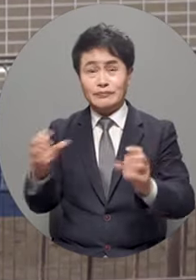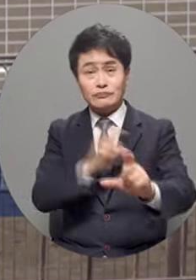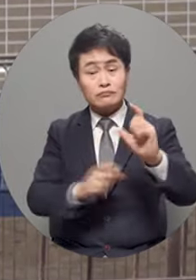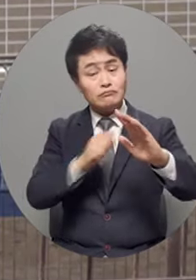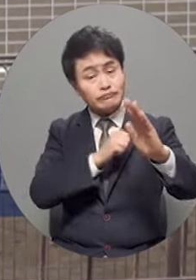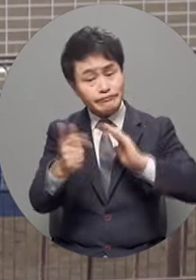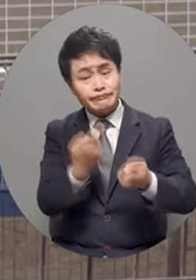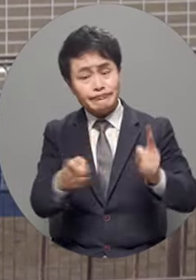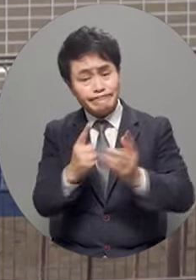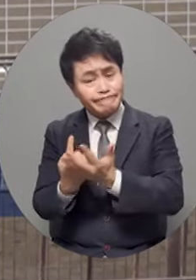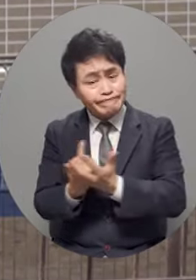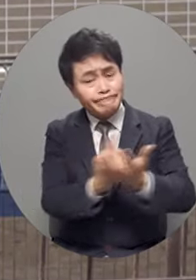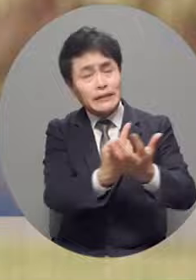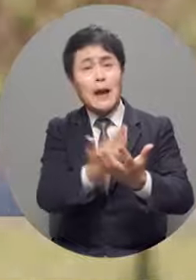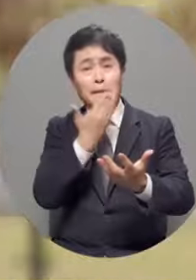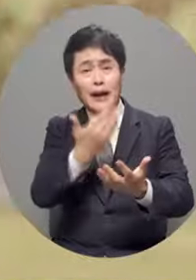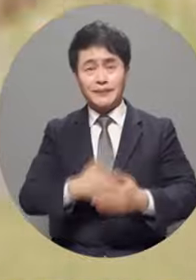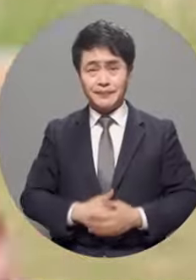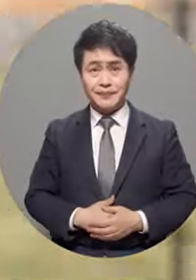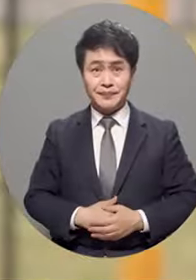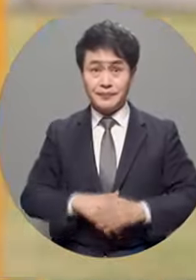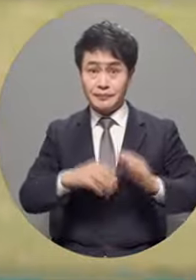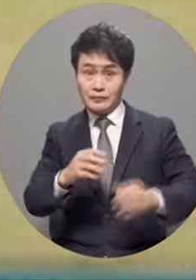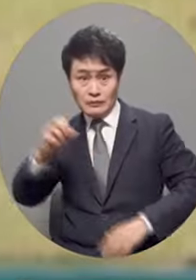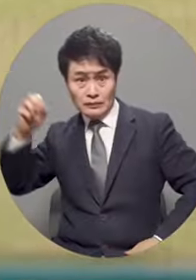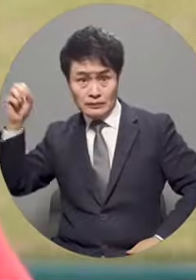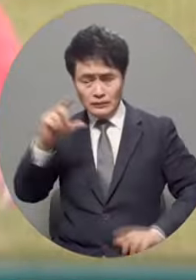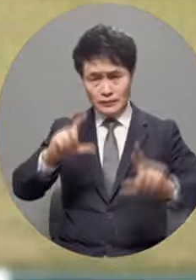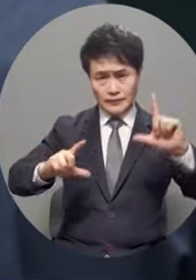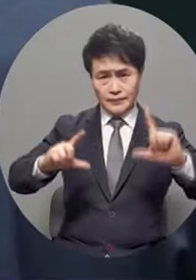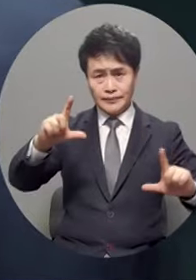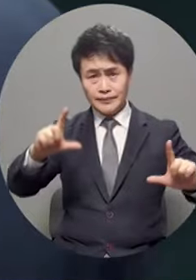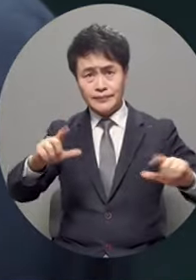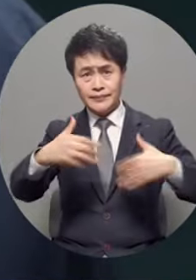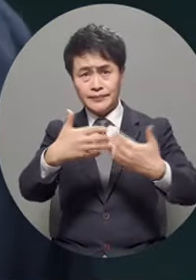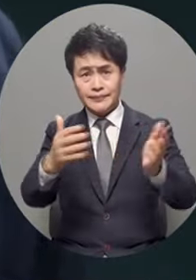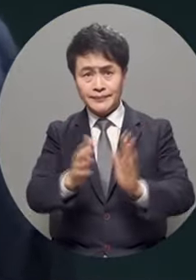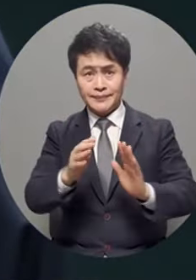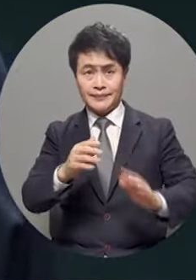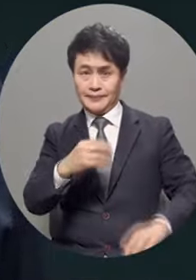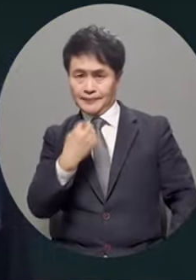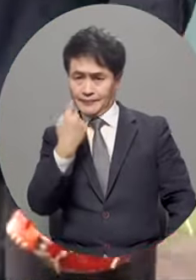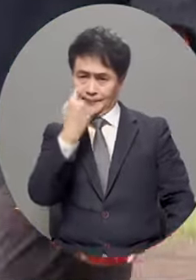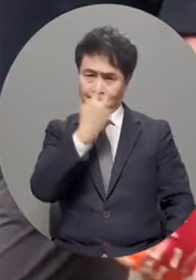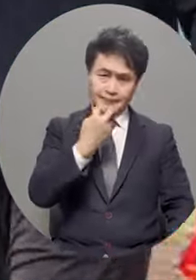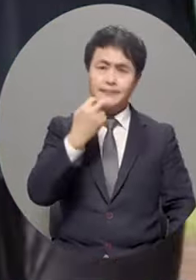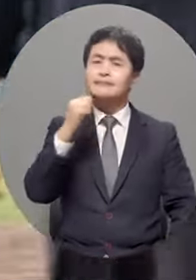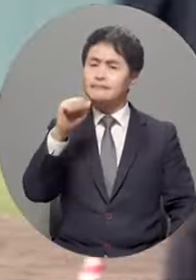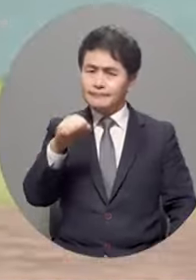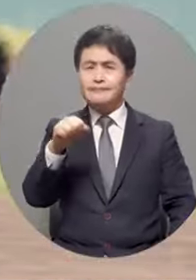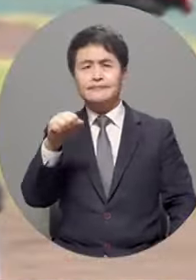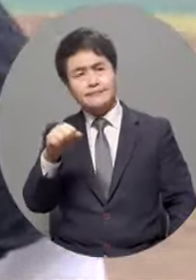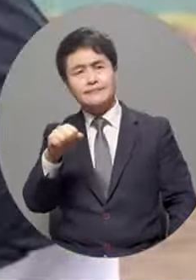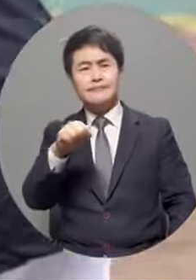함께 갈 수 있는 방향이지 않을까 생각합니다. 투수들의 투구 하나하나에 익살스럽게 반응하고